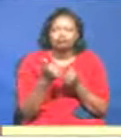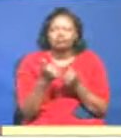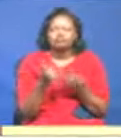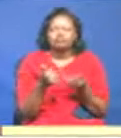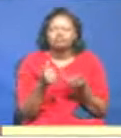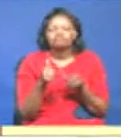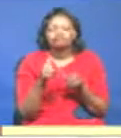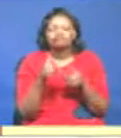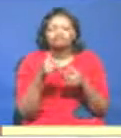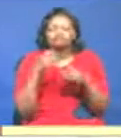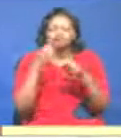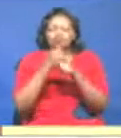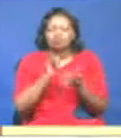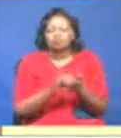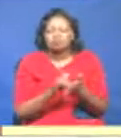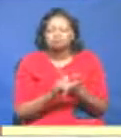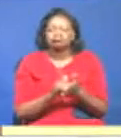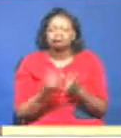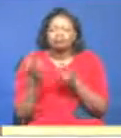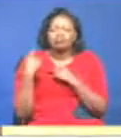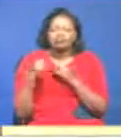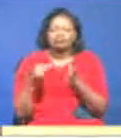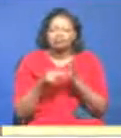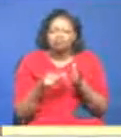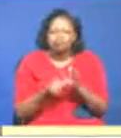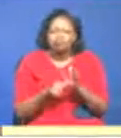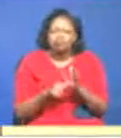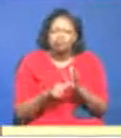10 zilizoathirika pakubwa kutokana na ukame.